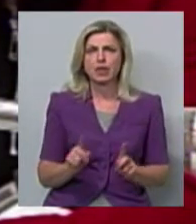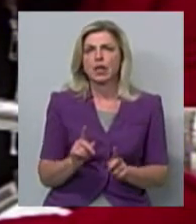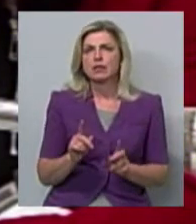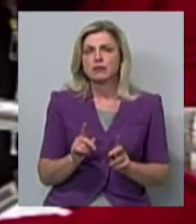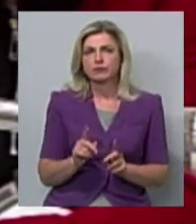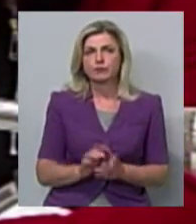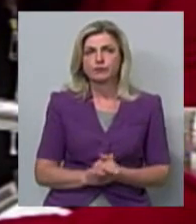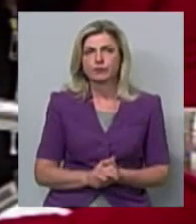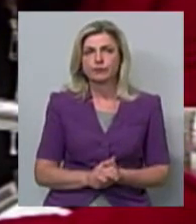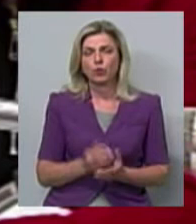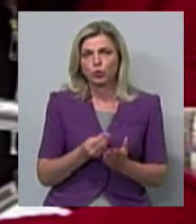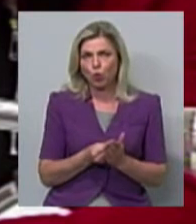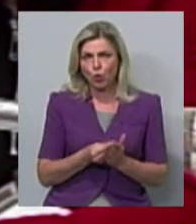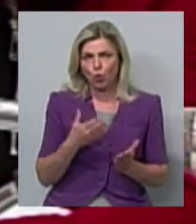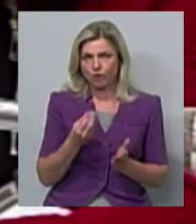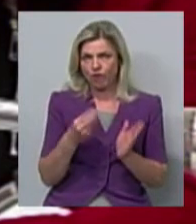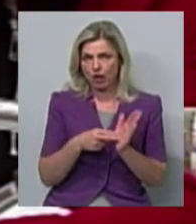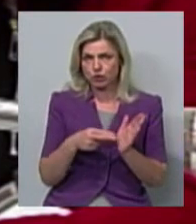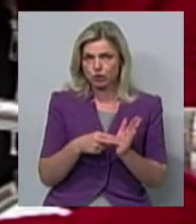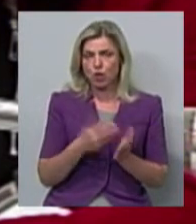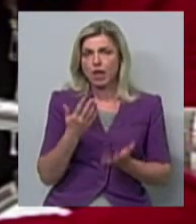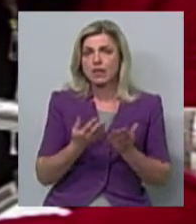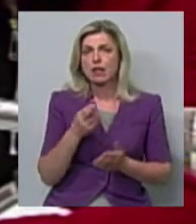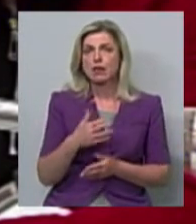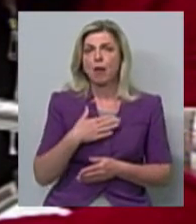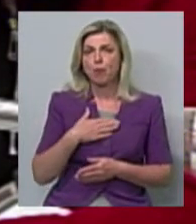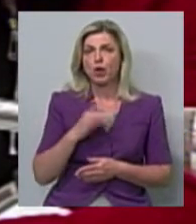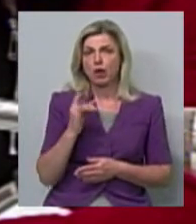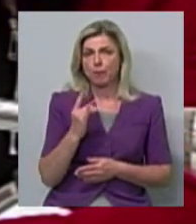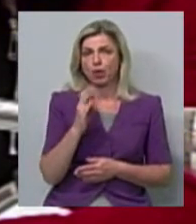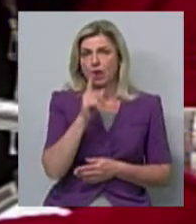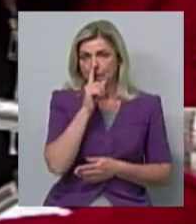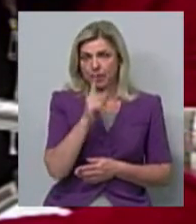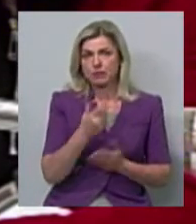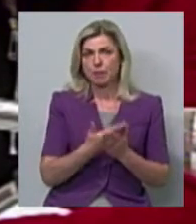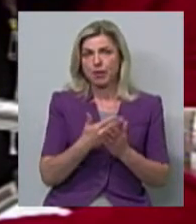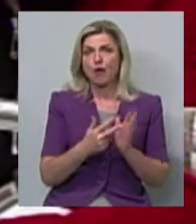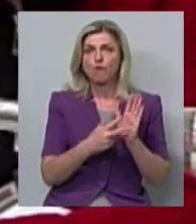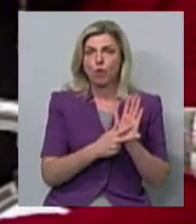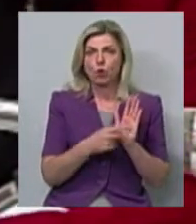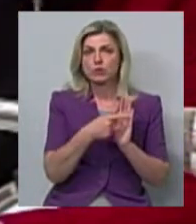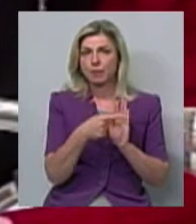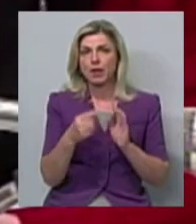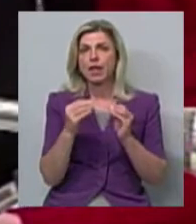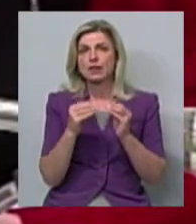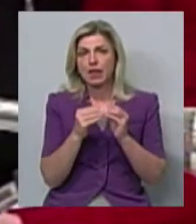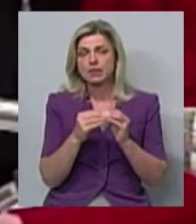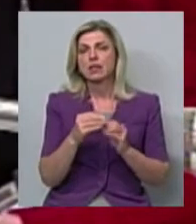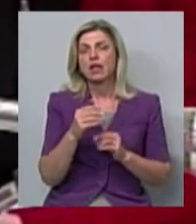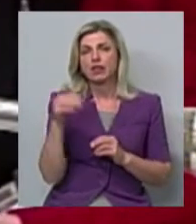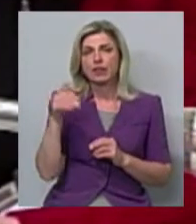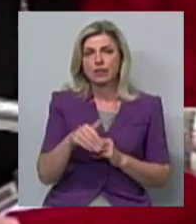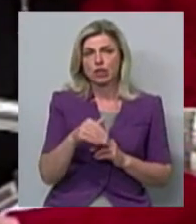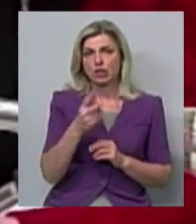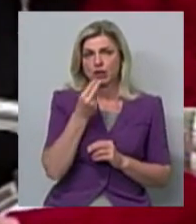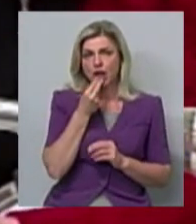специфічного, дороговартісного. Якщо для моєї дитини на місяць це десь 8-9 тисяч на харчування, і не дай Бог